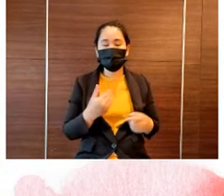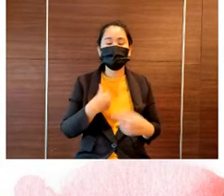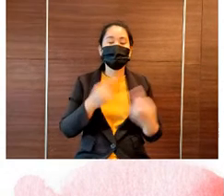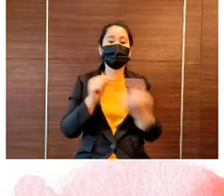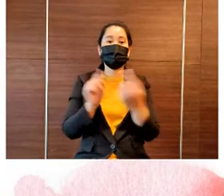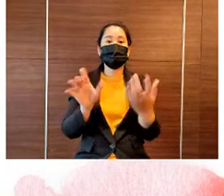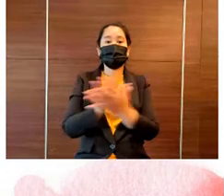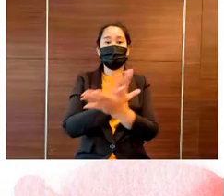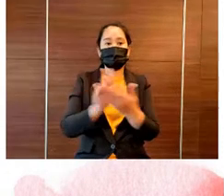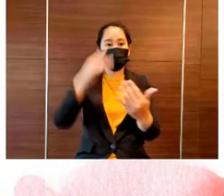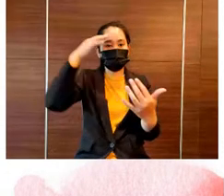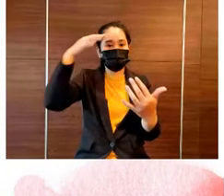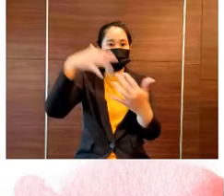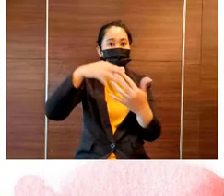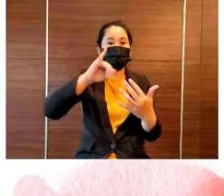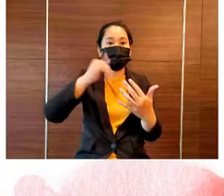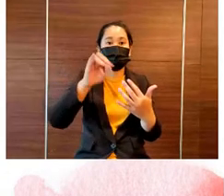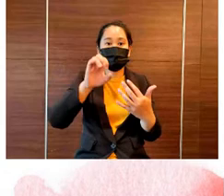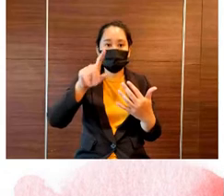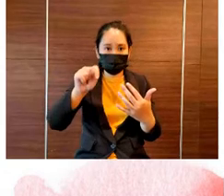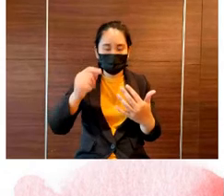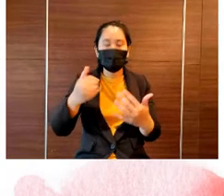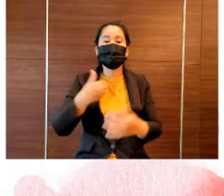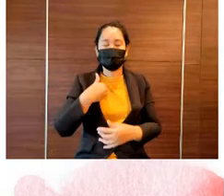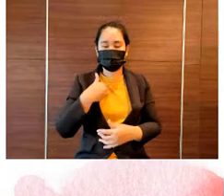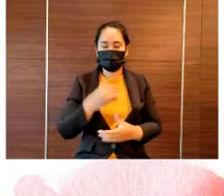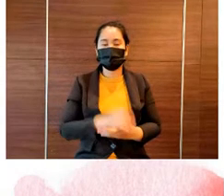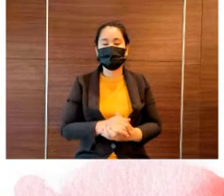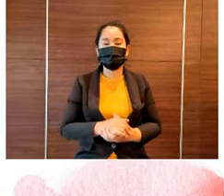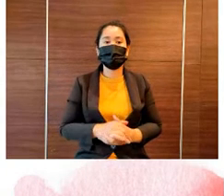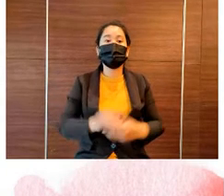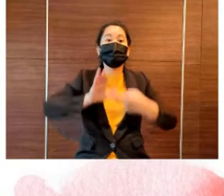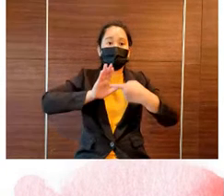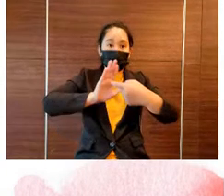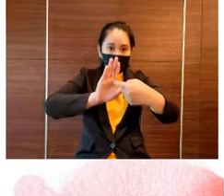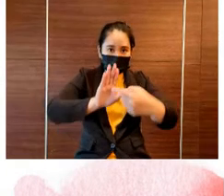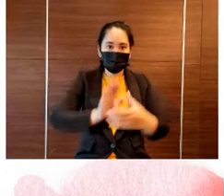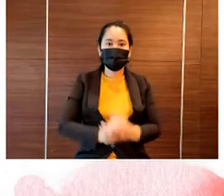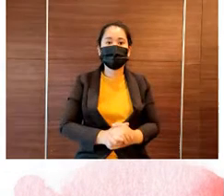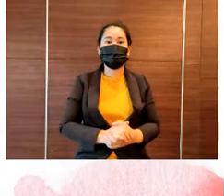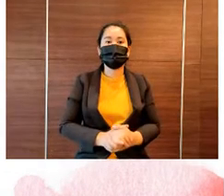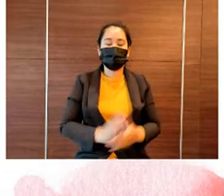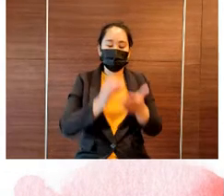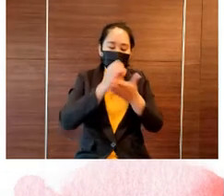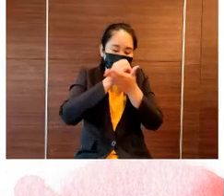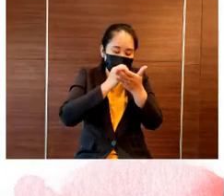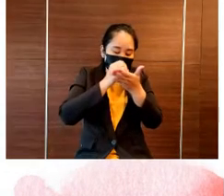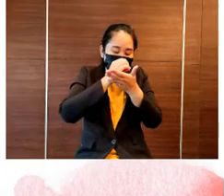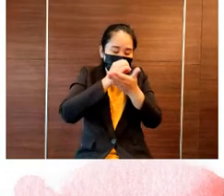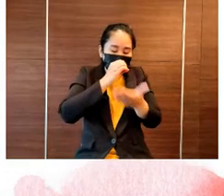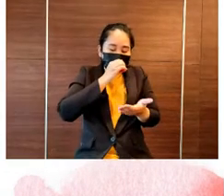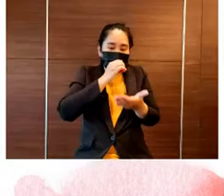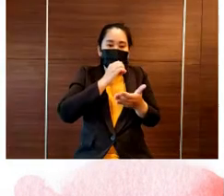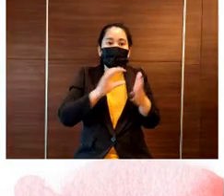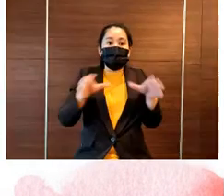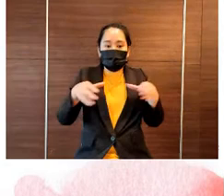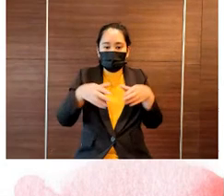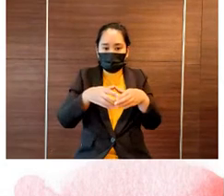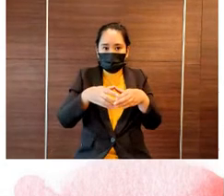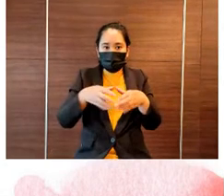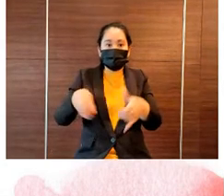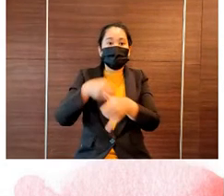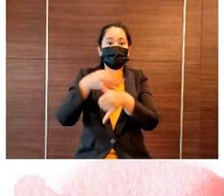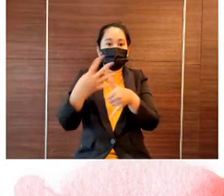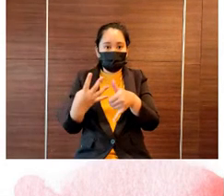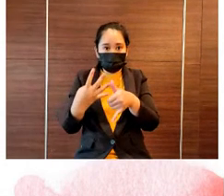สังคมจิตวิทยาสังคมจิตวิทยานะครับนะเช่นนะผู้ใช้สารเสพติดนะครับ LGBT นะครับ